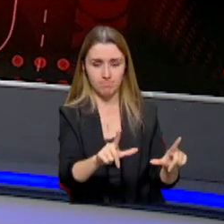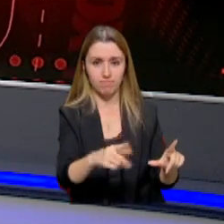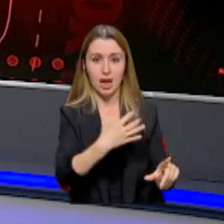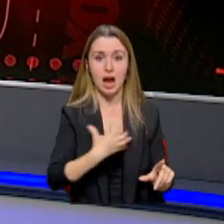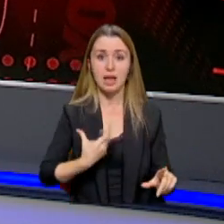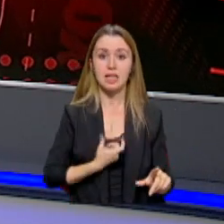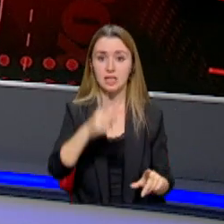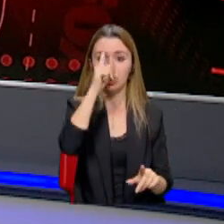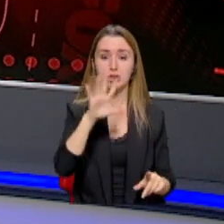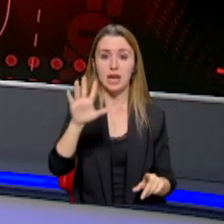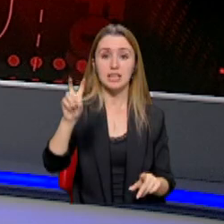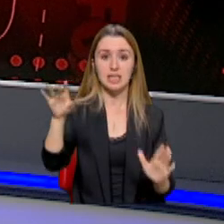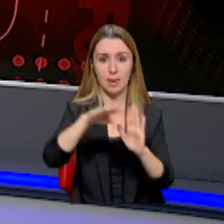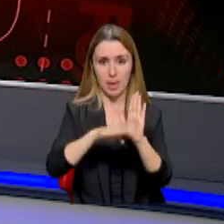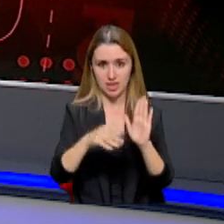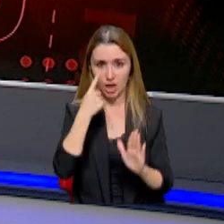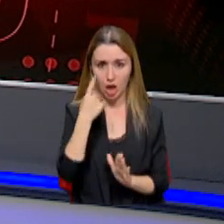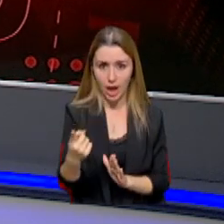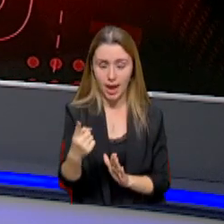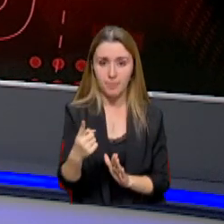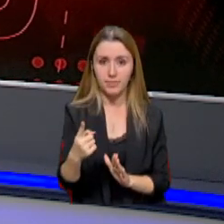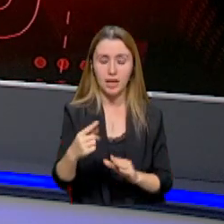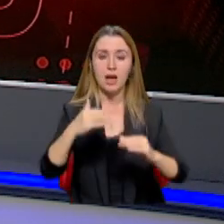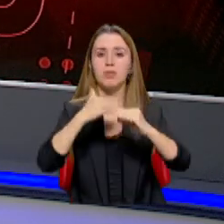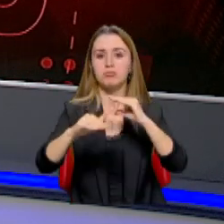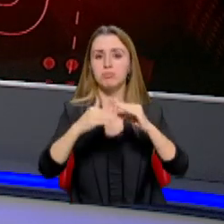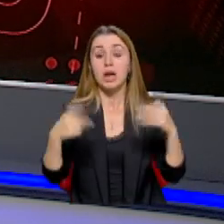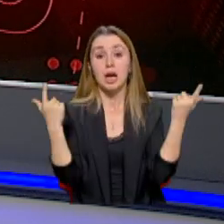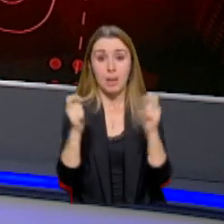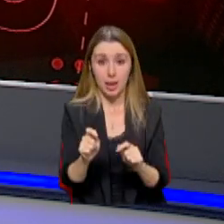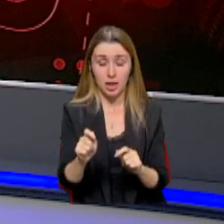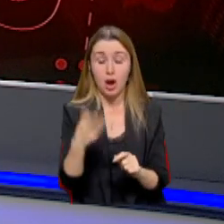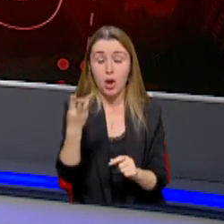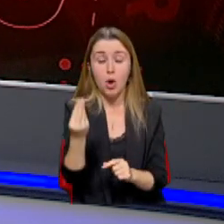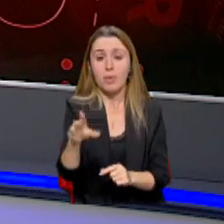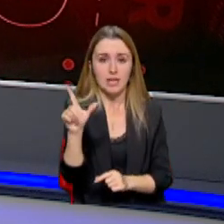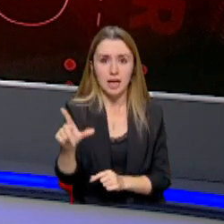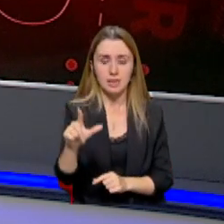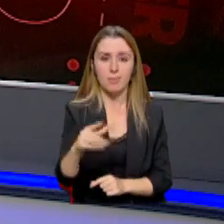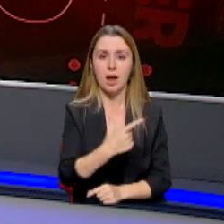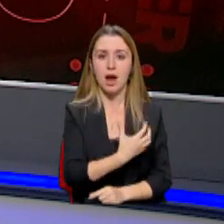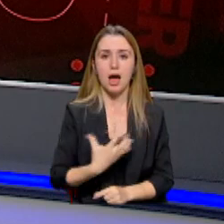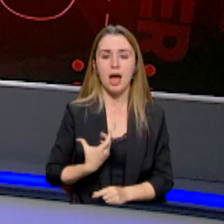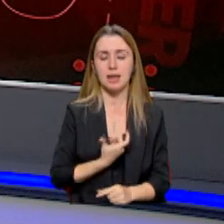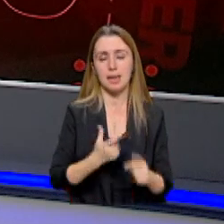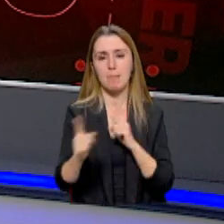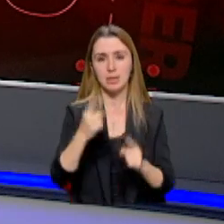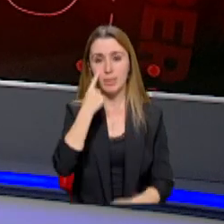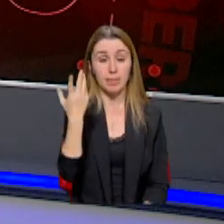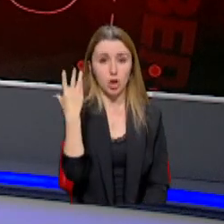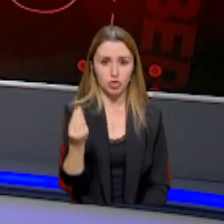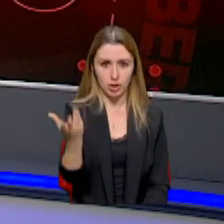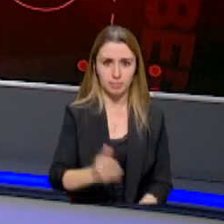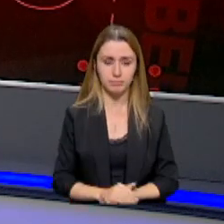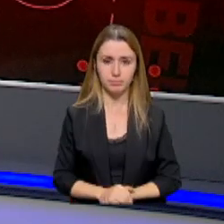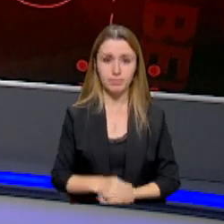anayasanın 158 maddesi yoruma tartışmaya kapalıdır son karar anayasa mahkemesin dir kaldı